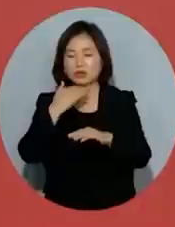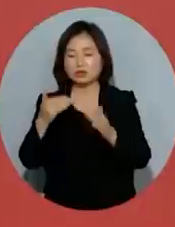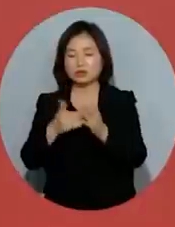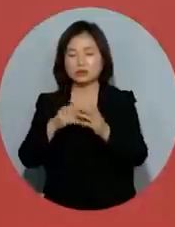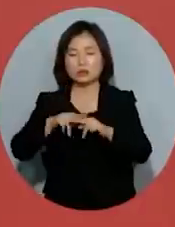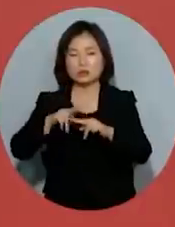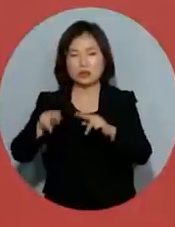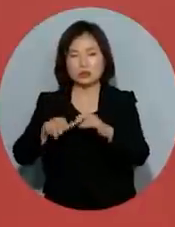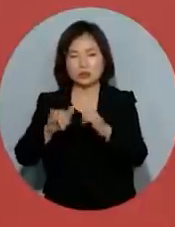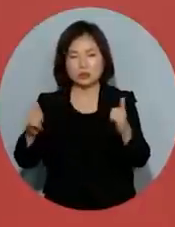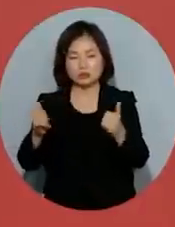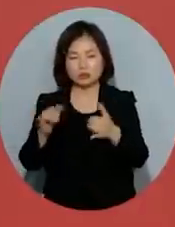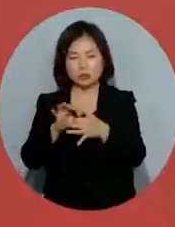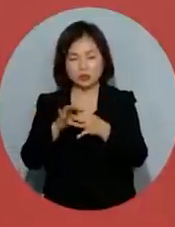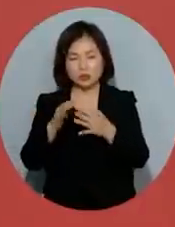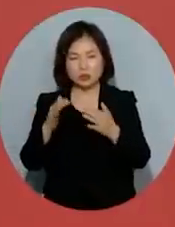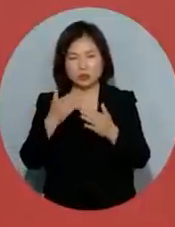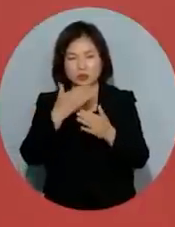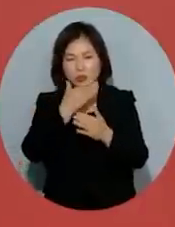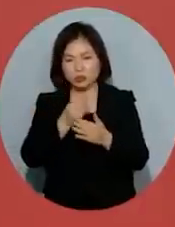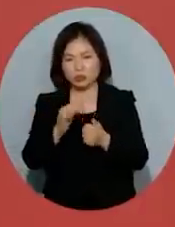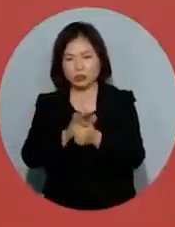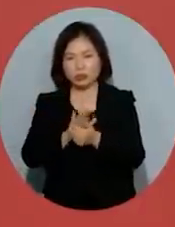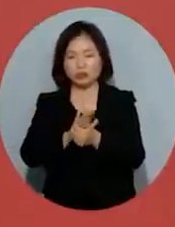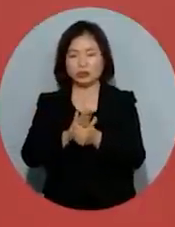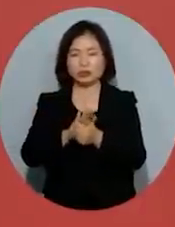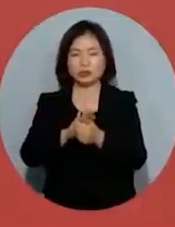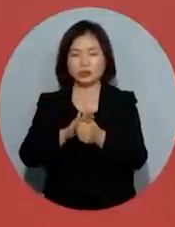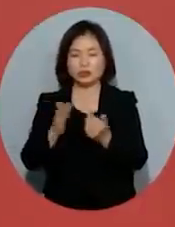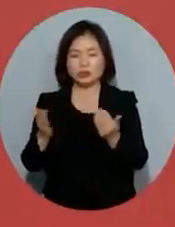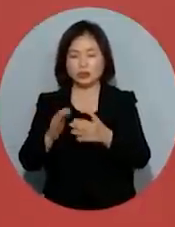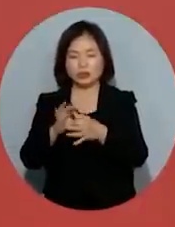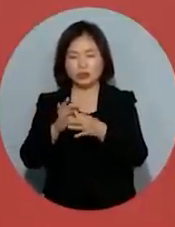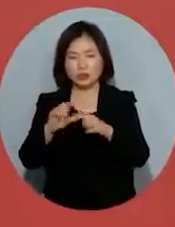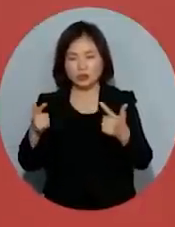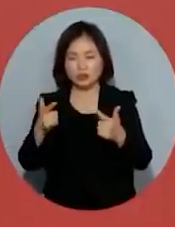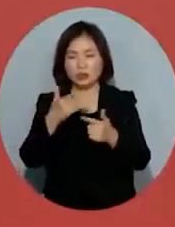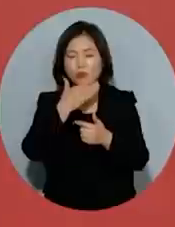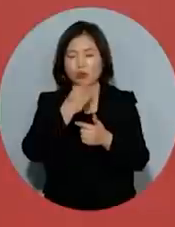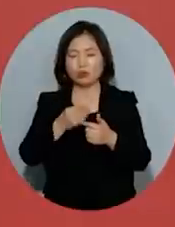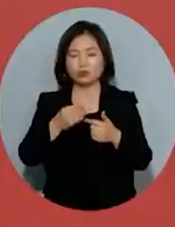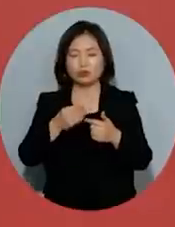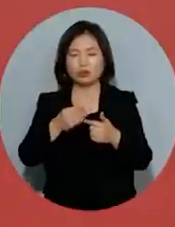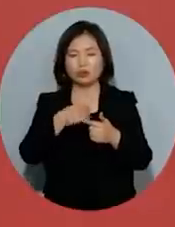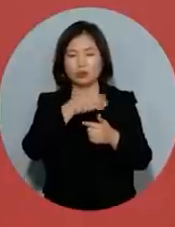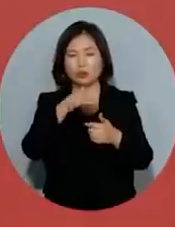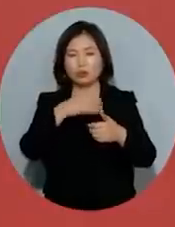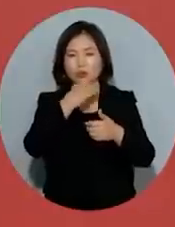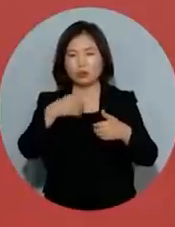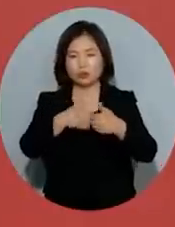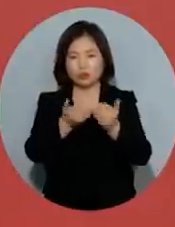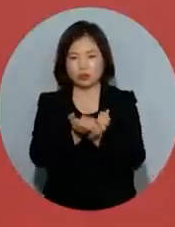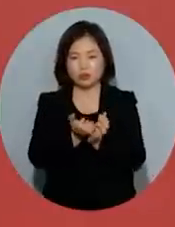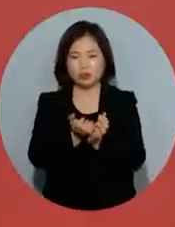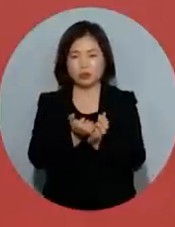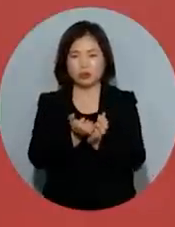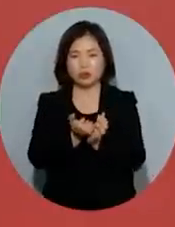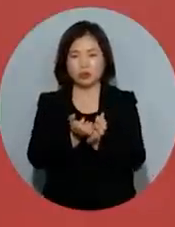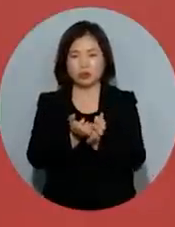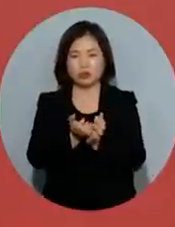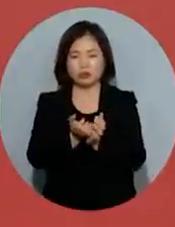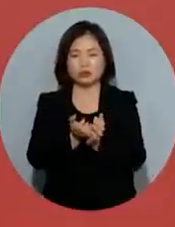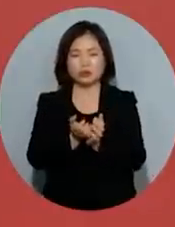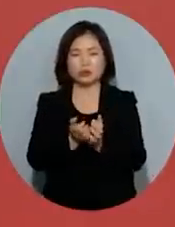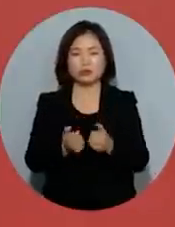그런 일자리라든지 복지를 위해서는 꼭 노인복지청은 필요하겠다 싶어서 노인복지청을